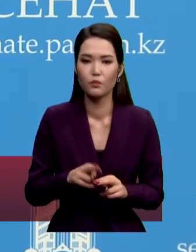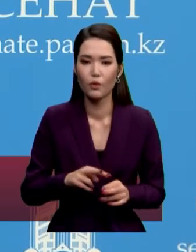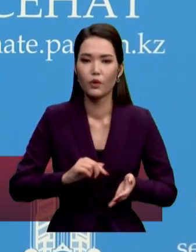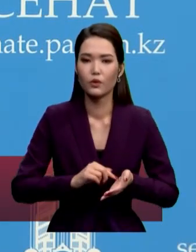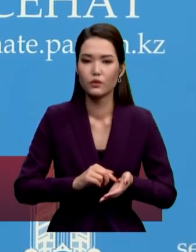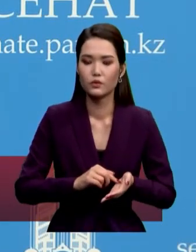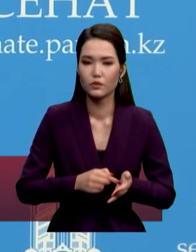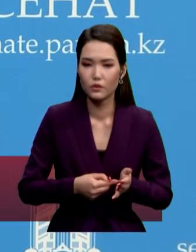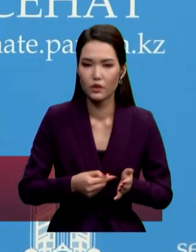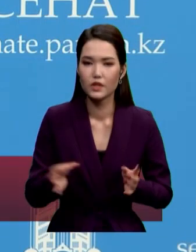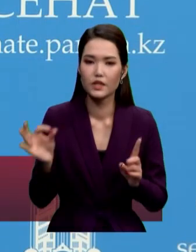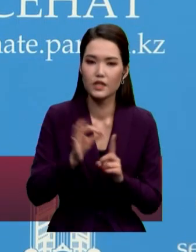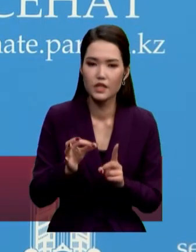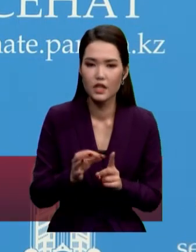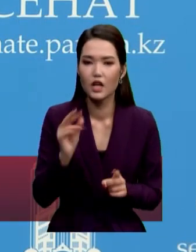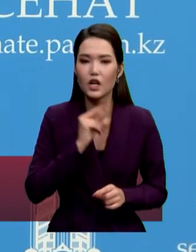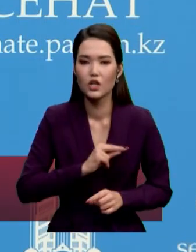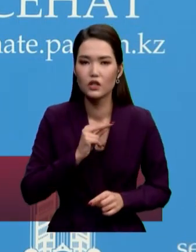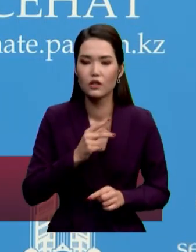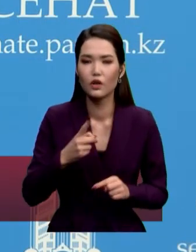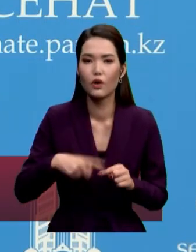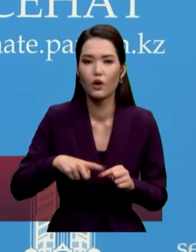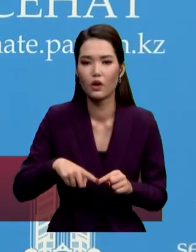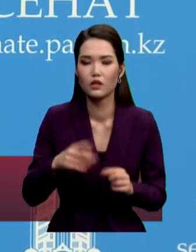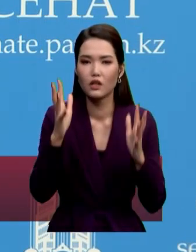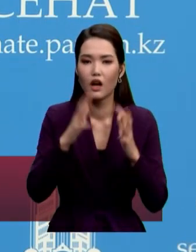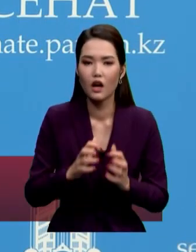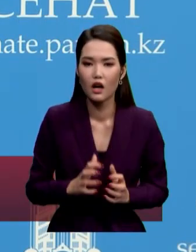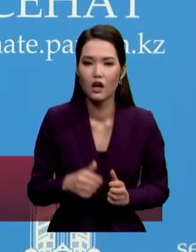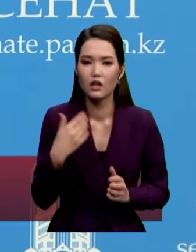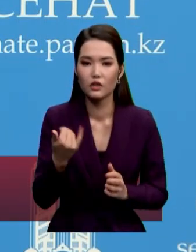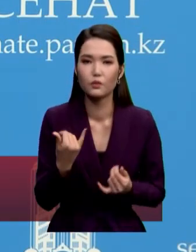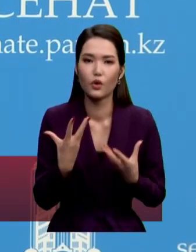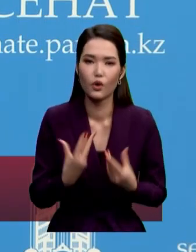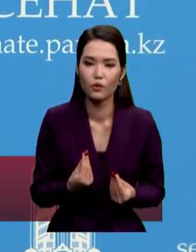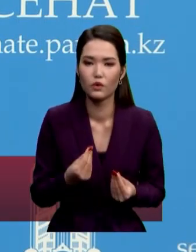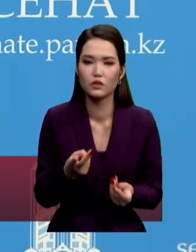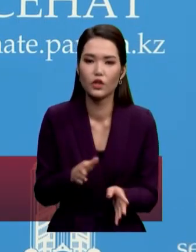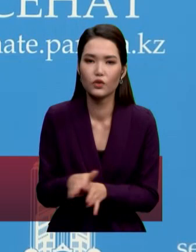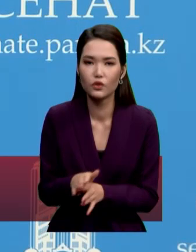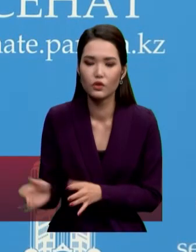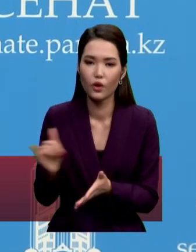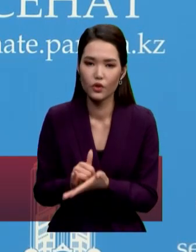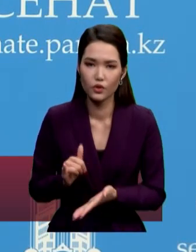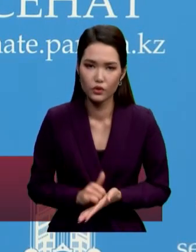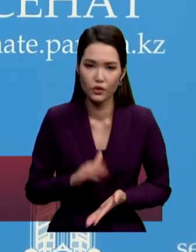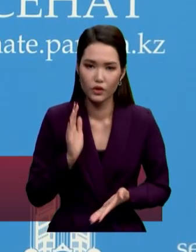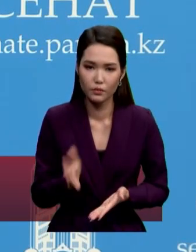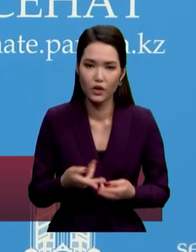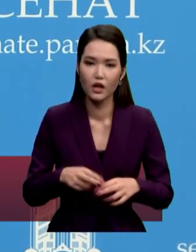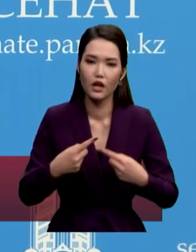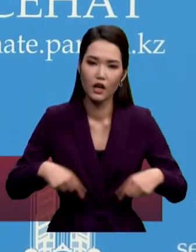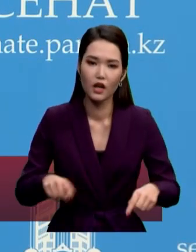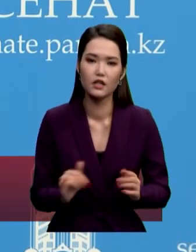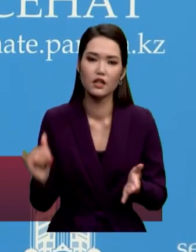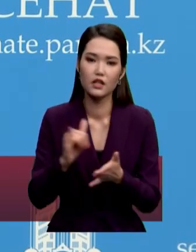мәселені ұжымдық шартқа бұрын мүмкін қарастыруға деп аталатын болса, енді міндетті түрде кіргізу жөніндегі жаңағы ұсыныс